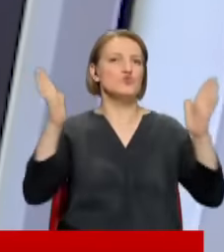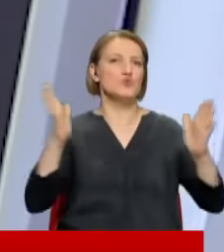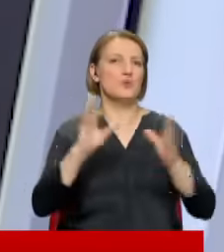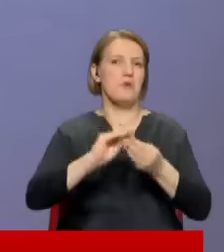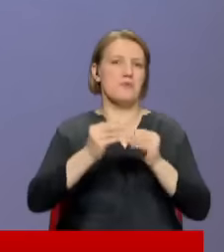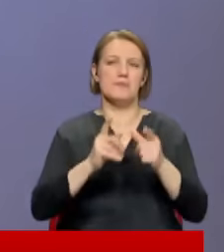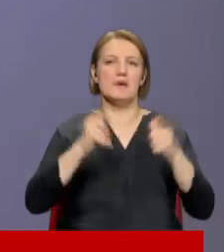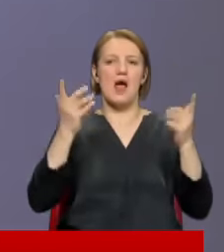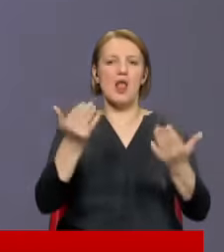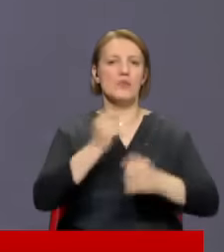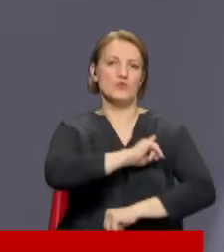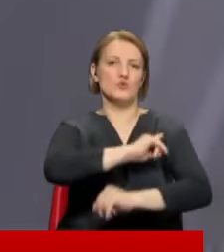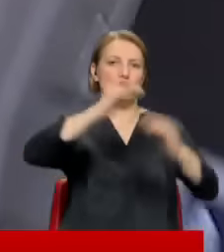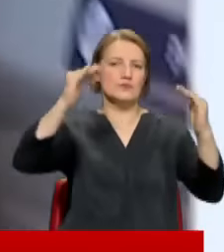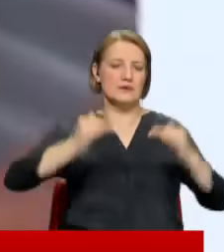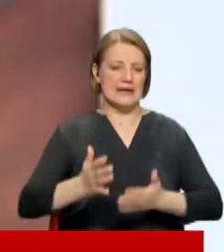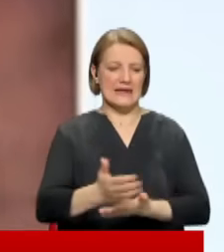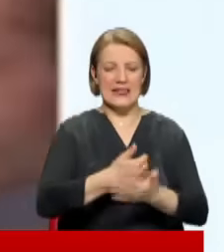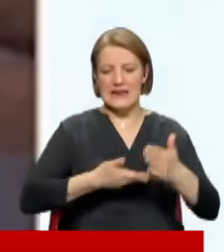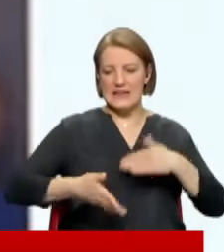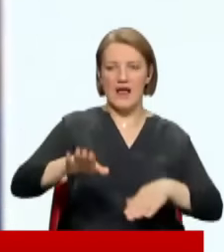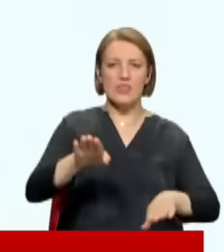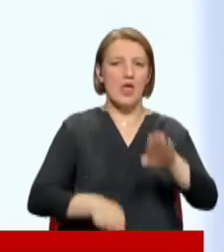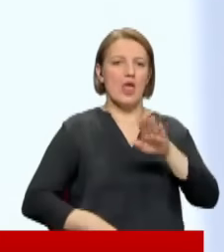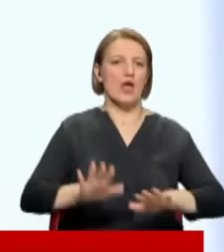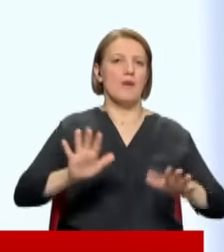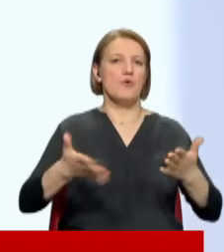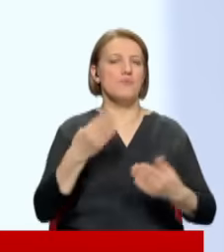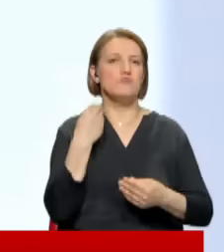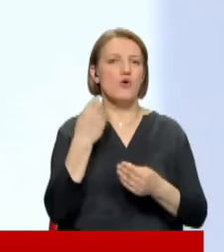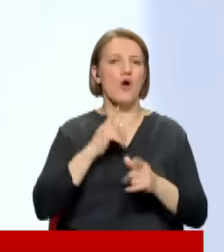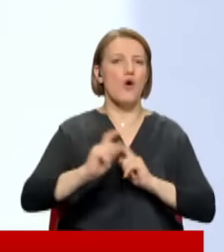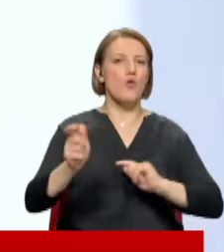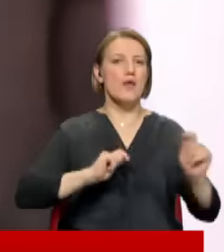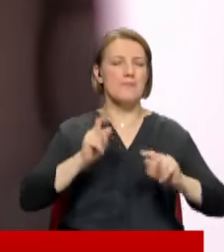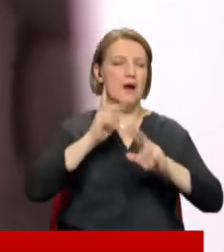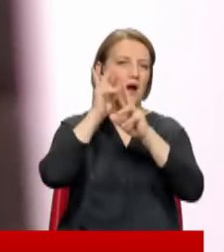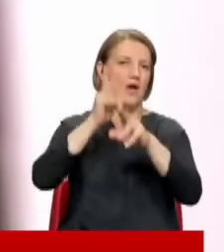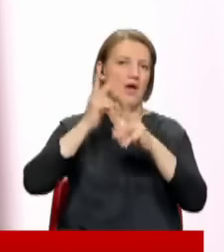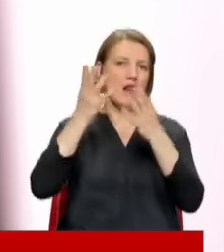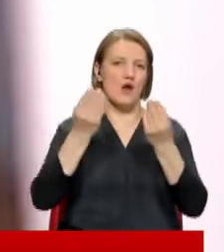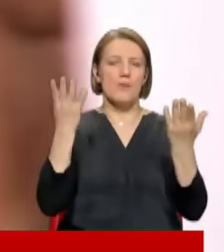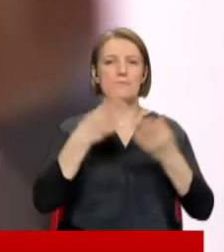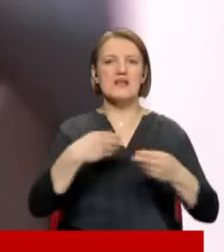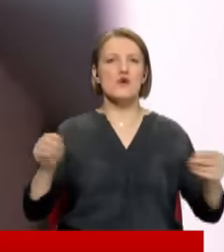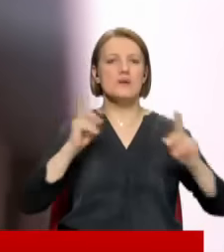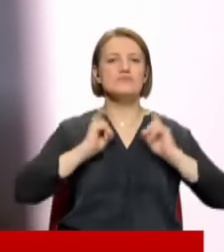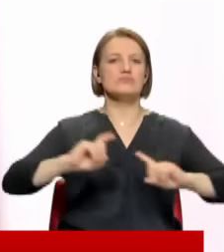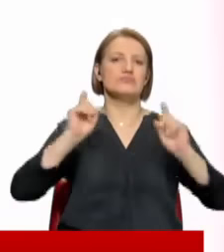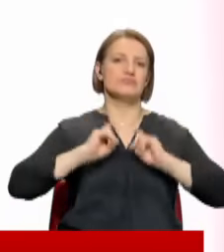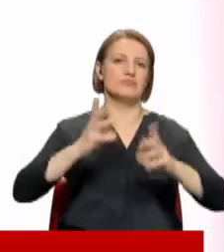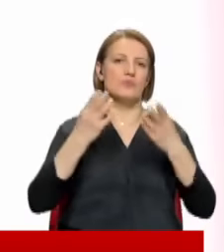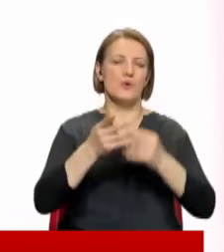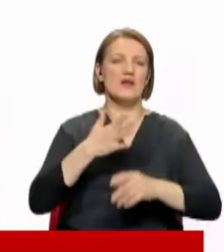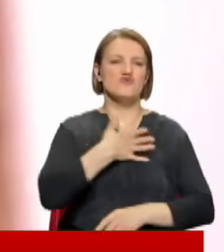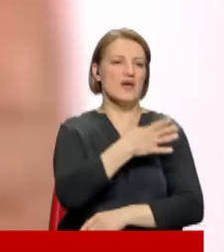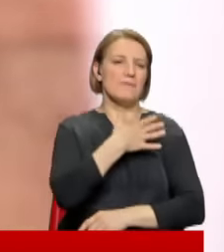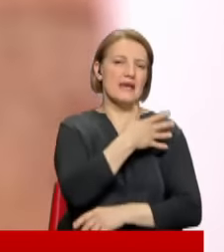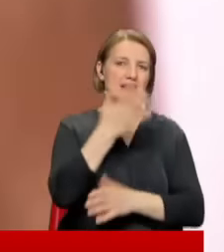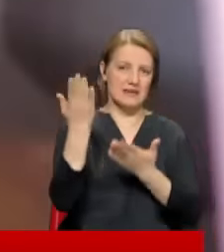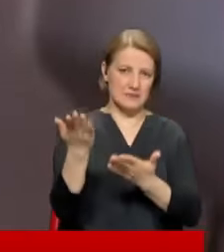açtı. Alım gücü düşerken gelir gider dengesi de bozuldu. Borçları ödeyebilmek hayal oldu. Milyonlar icraya düştü. CHP'li